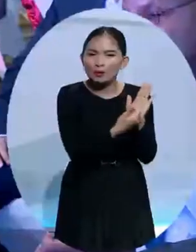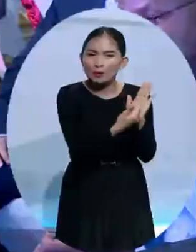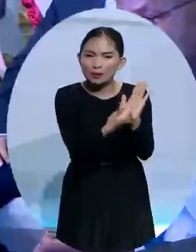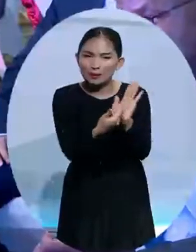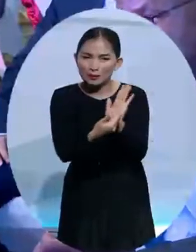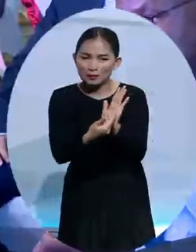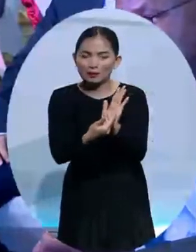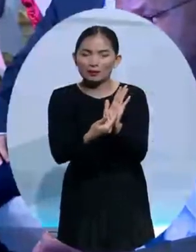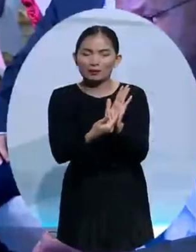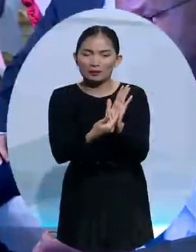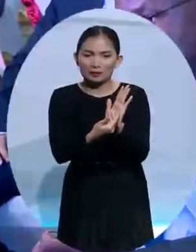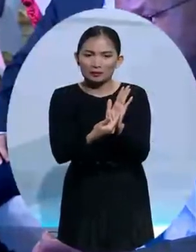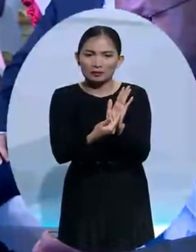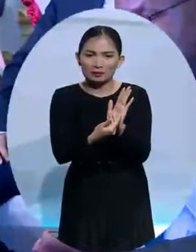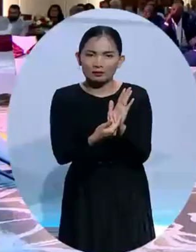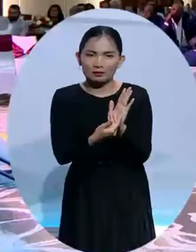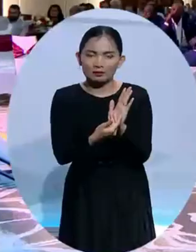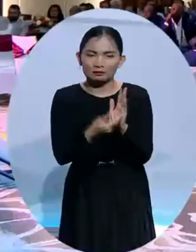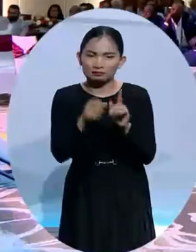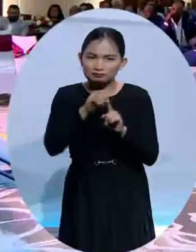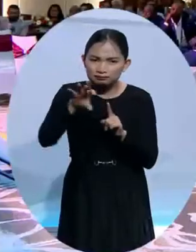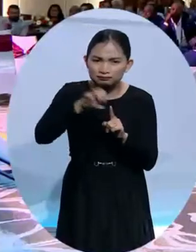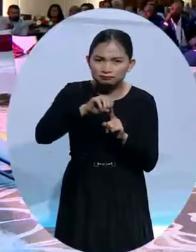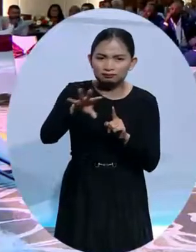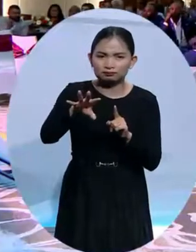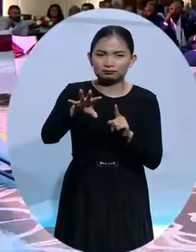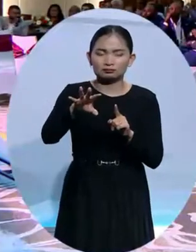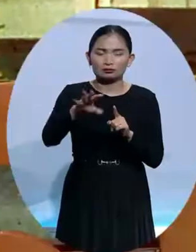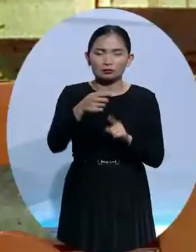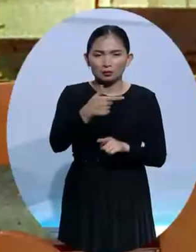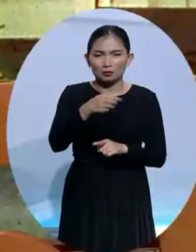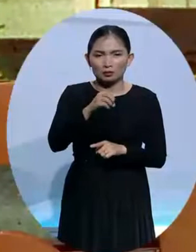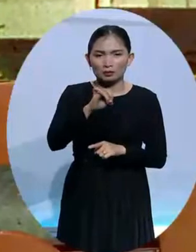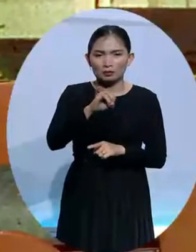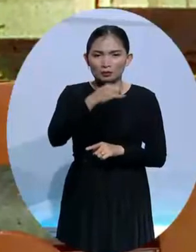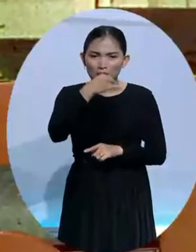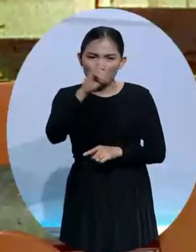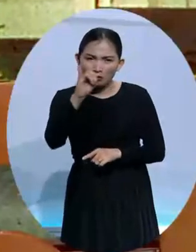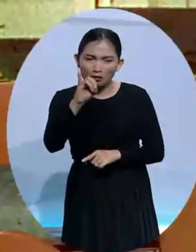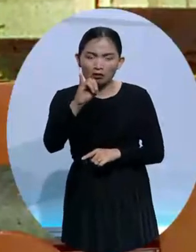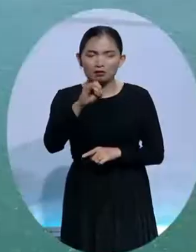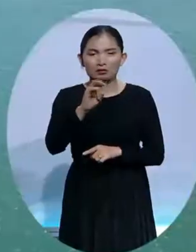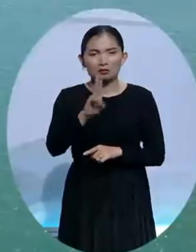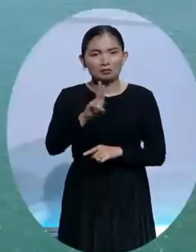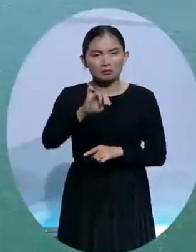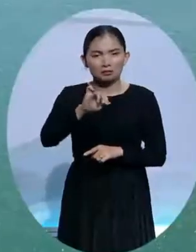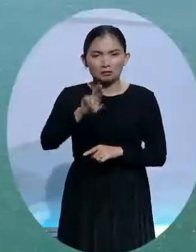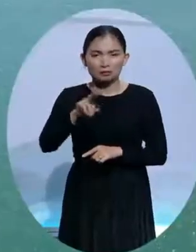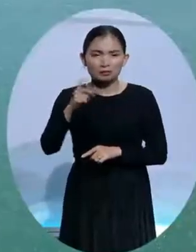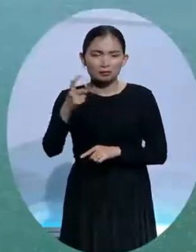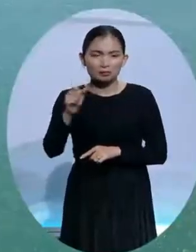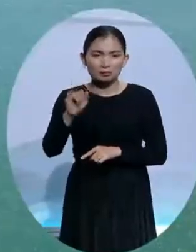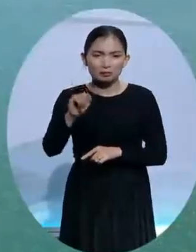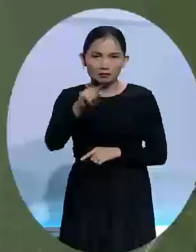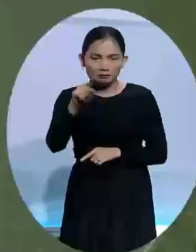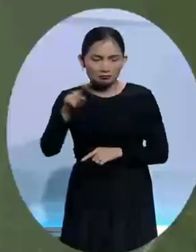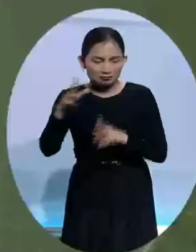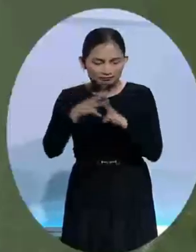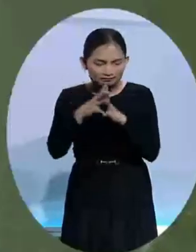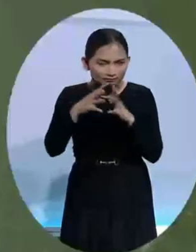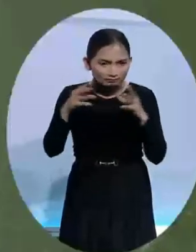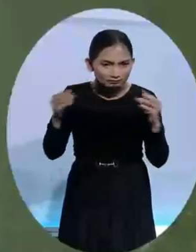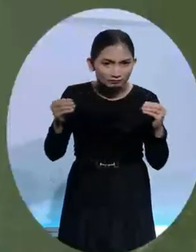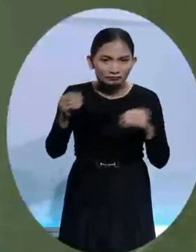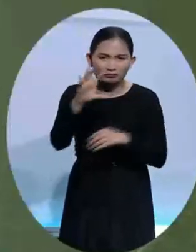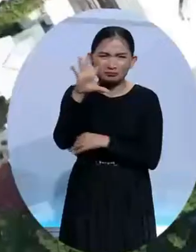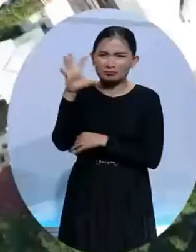Hồ Chí Minh với những gói rất là ưu đãi khi tiếp đón những đoàn khách MAI đến với Thành phố Hồ Chí Minh. Diễn biến dịch bệnh thế giới còn